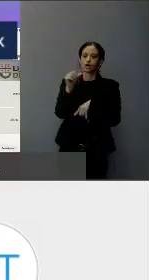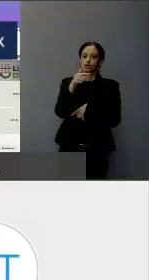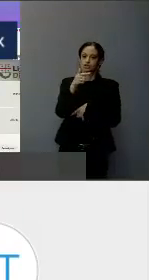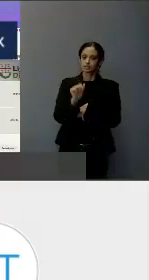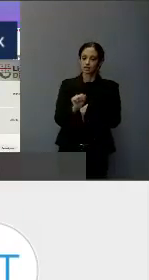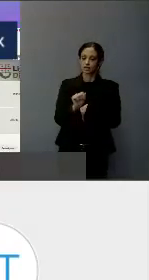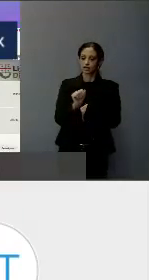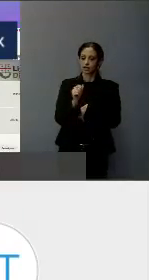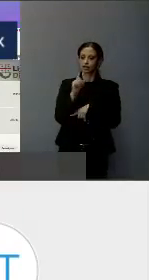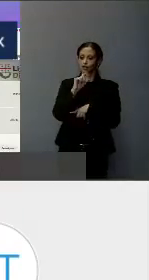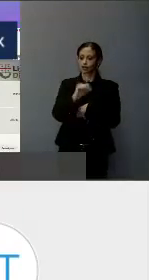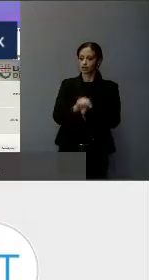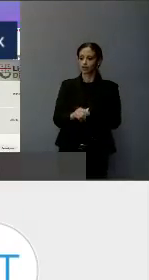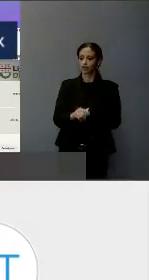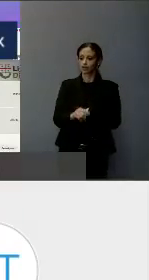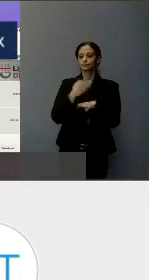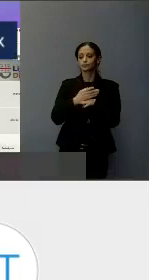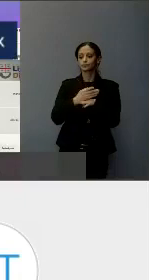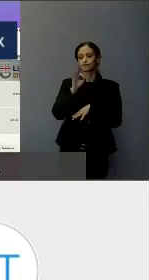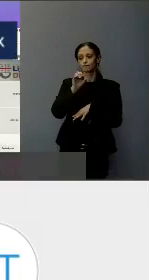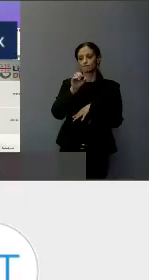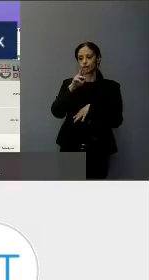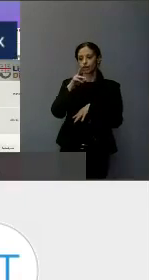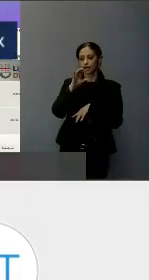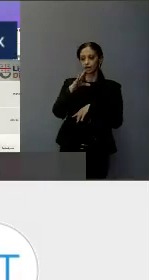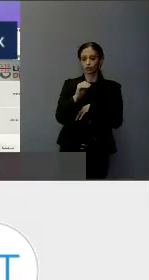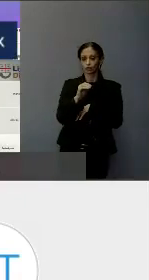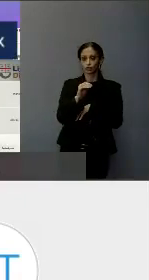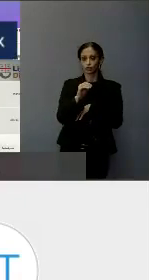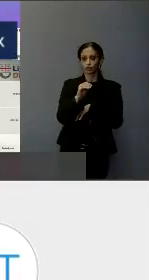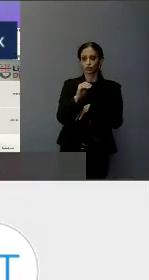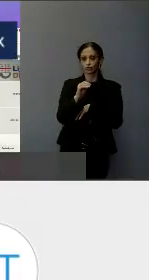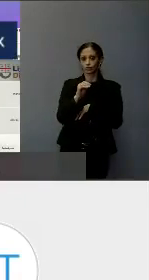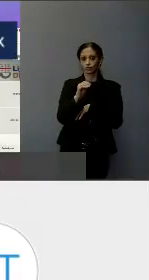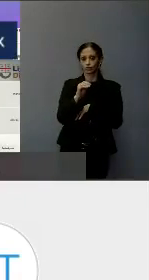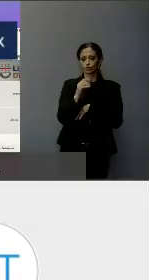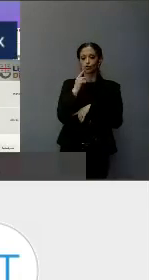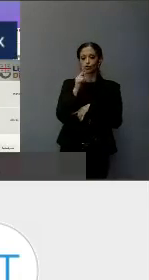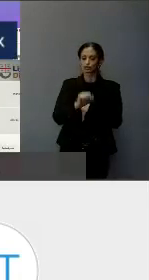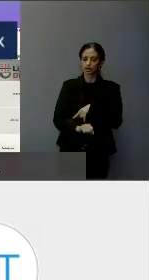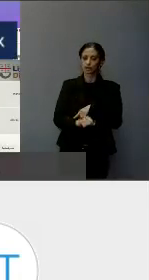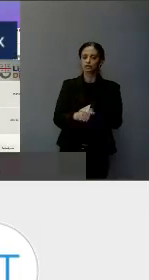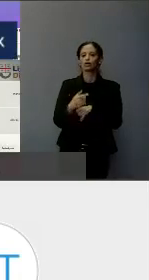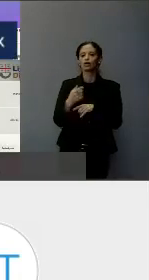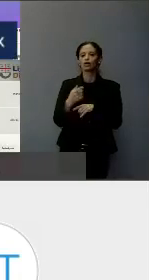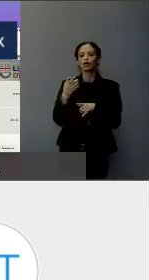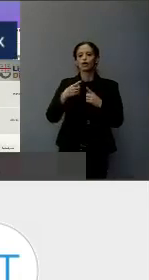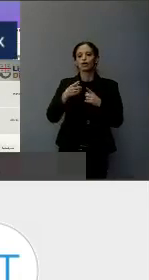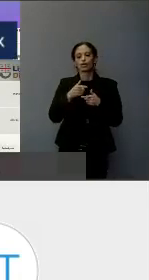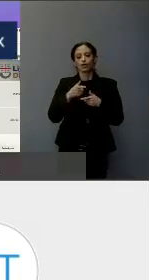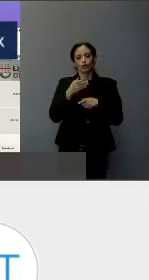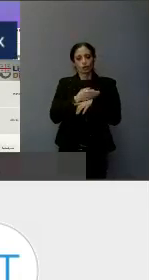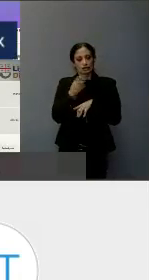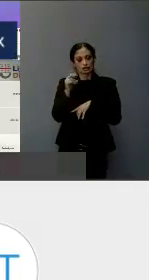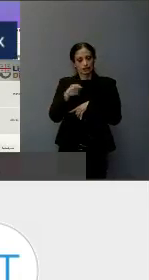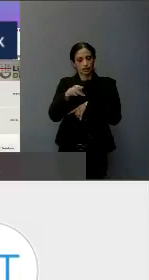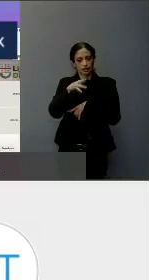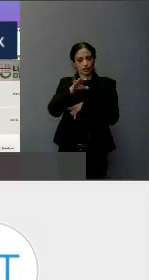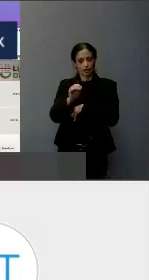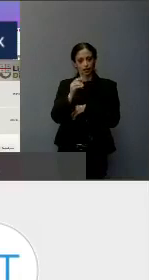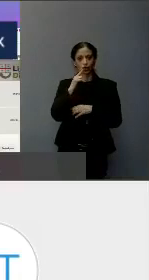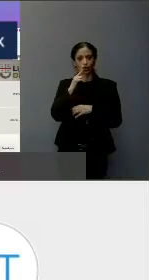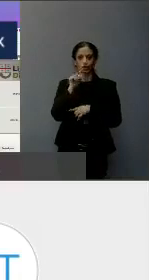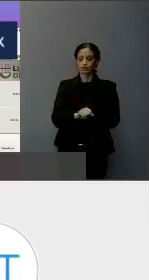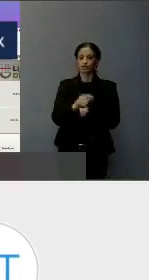contrario consigliere ferrero contrario il re grillo con tra vero